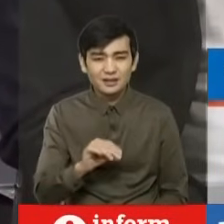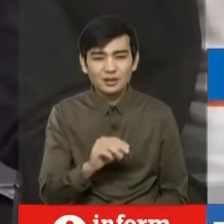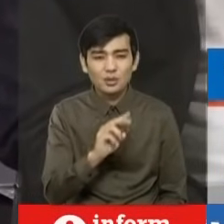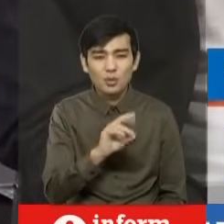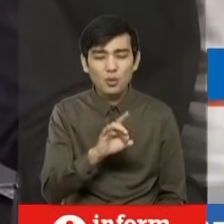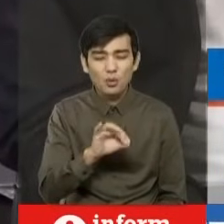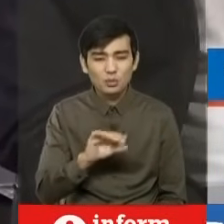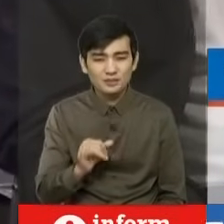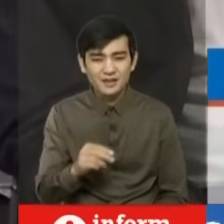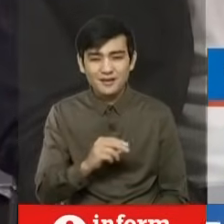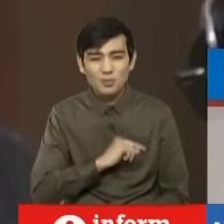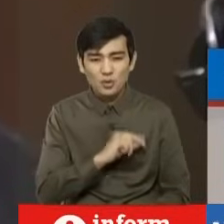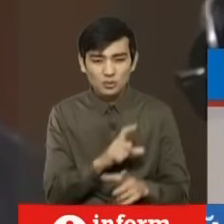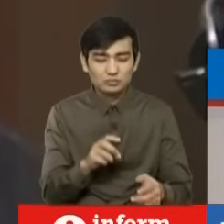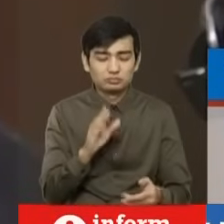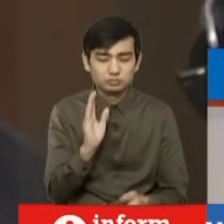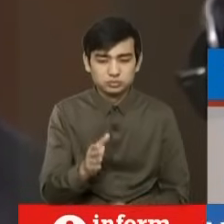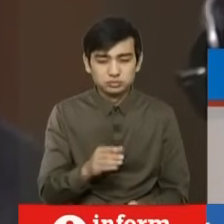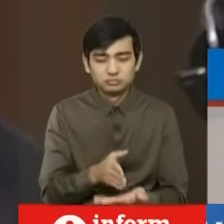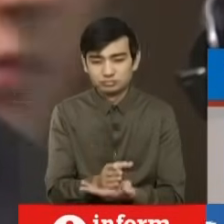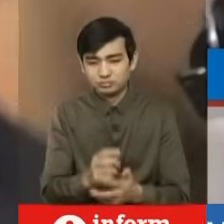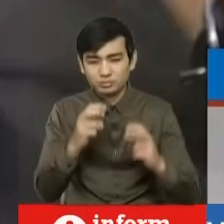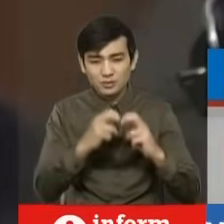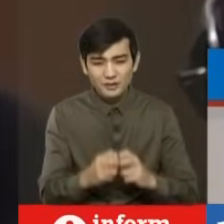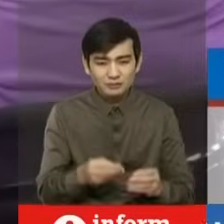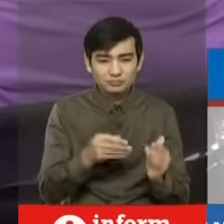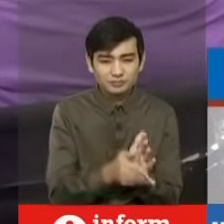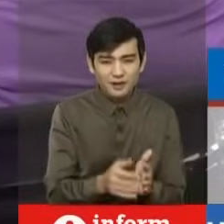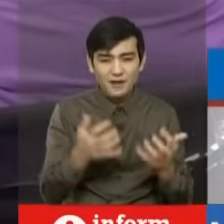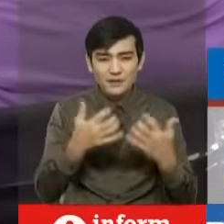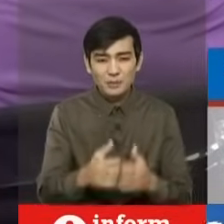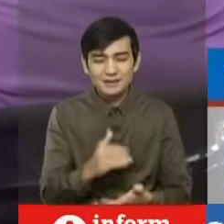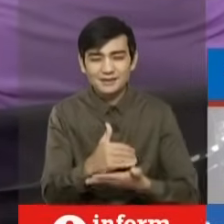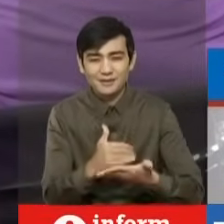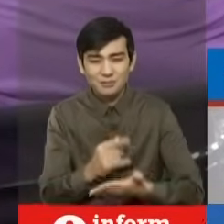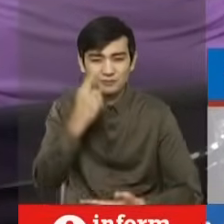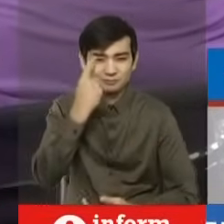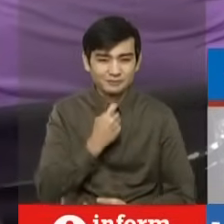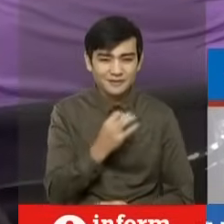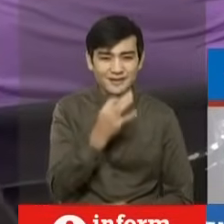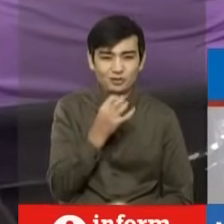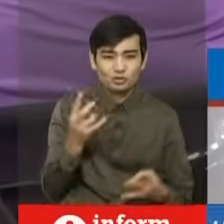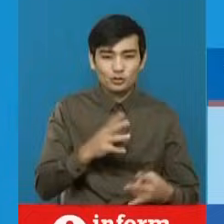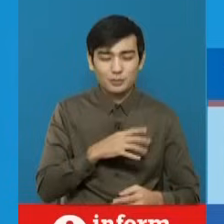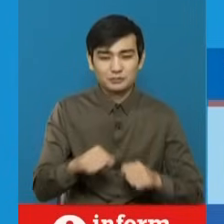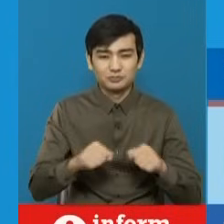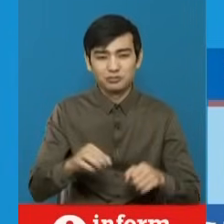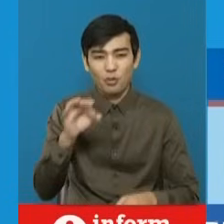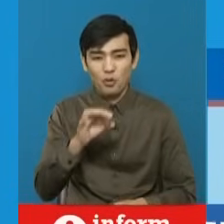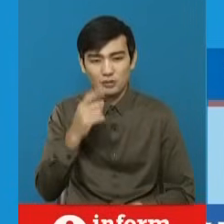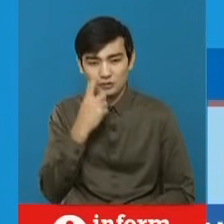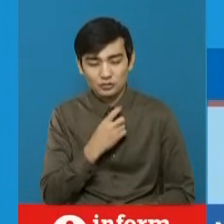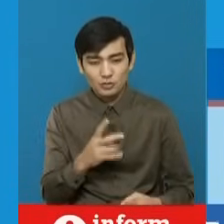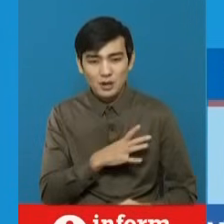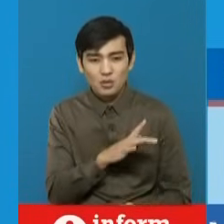заявил мол будут проверять обоснованность затрат на автоматизированную систему раннего оповещения о землетрясениях